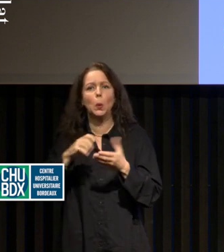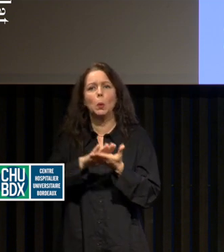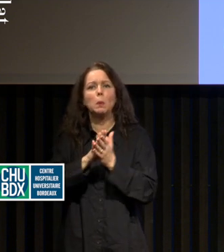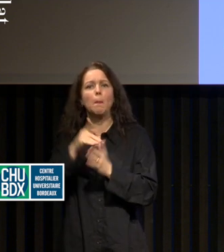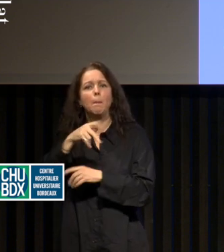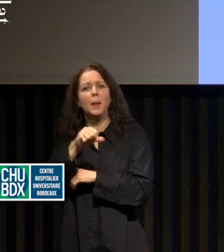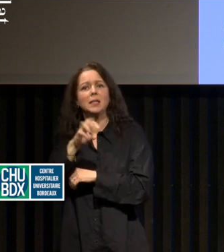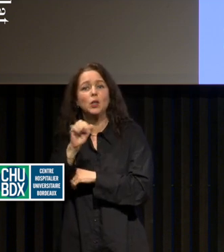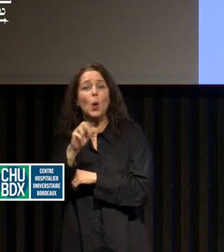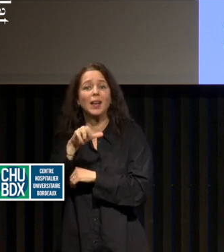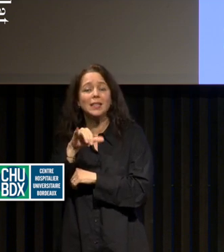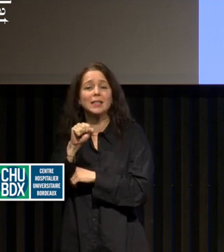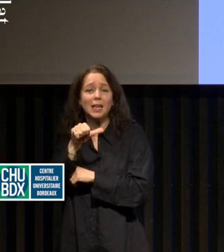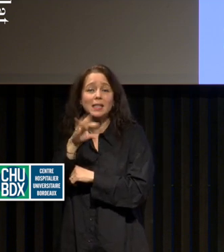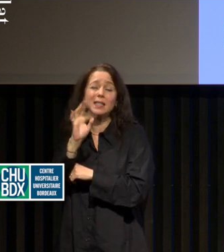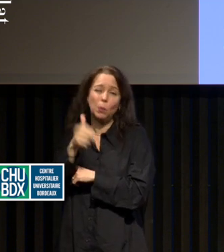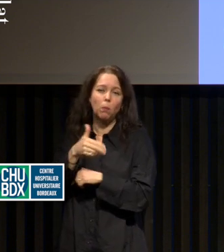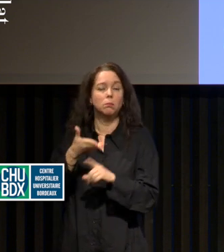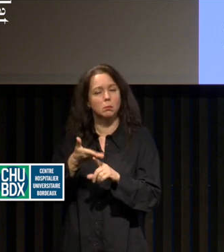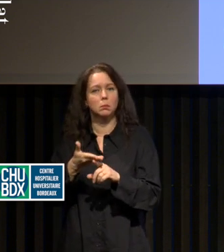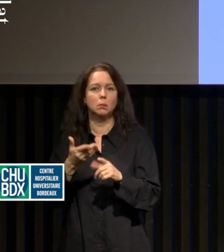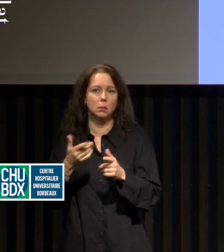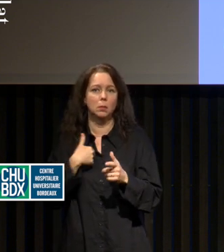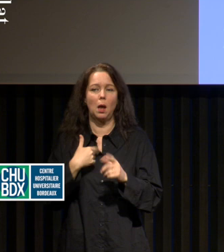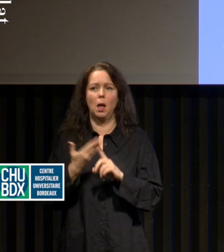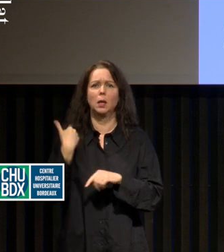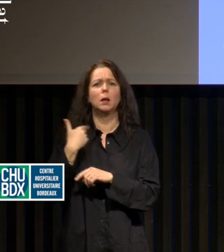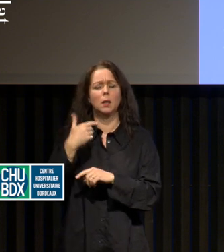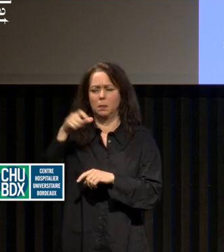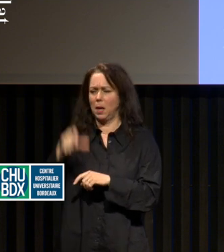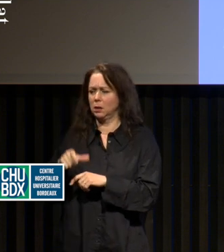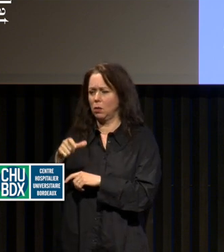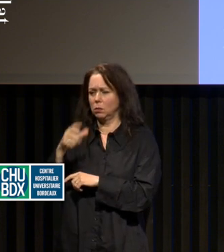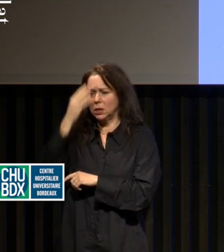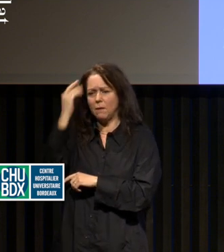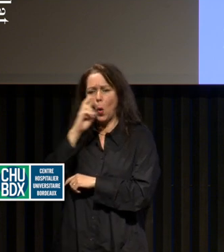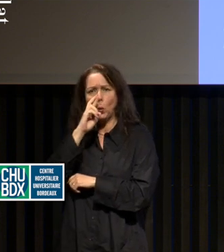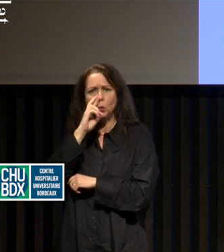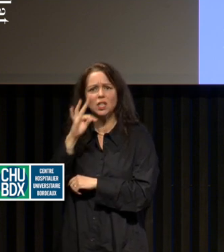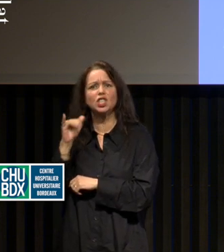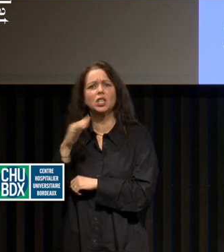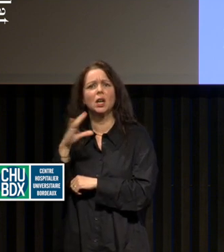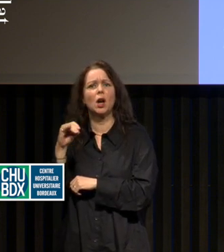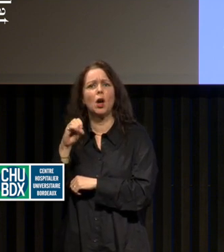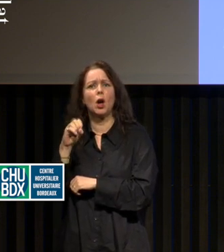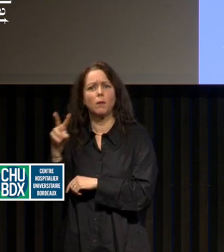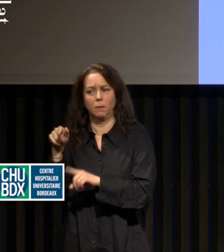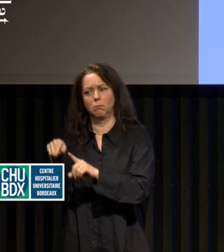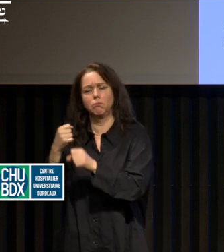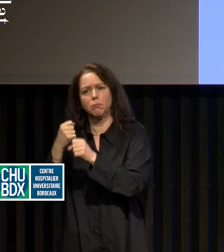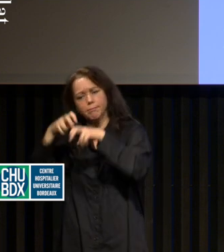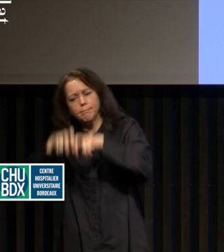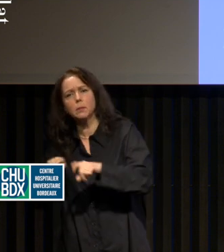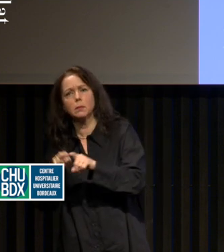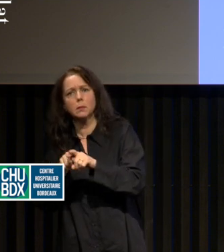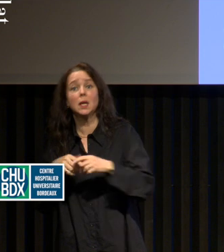des probiotiques, Metchnikov, là, c'est un savant russe, je crois pas qu'il ait été prix Nobel, qui a donc travaillé là-dessus. Et